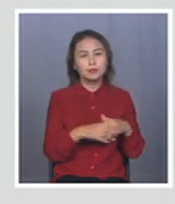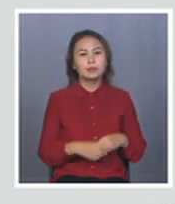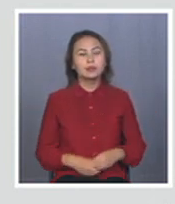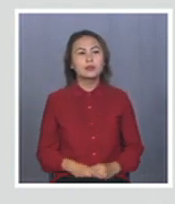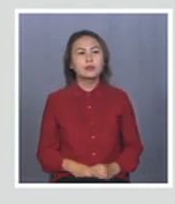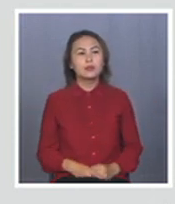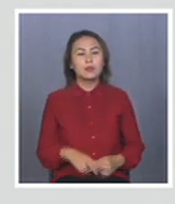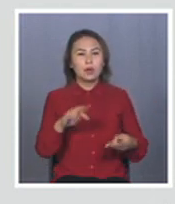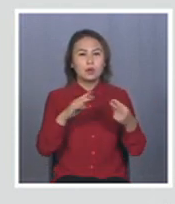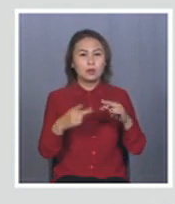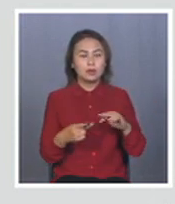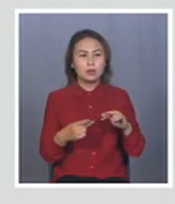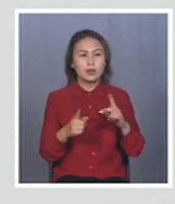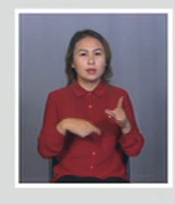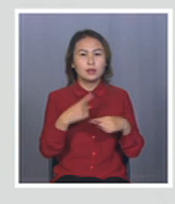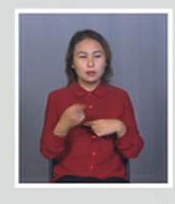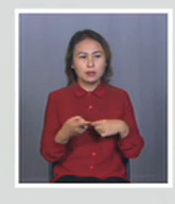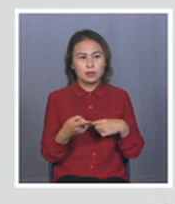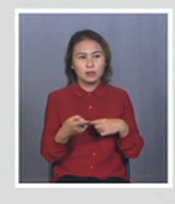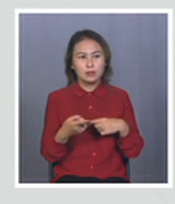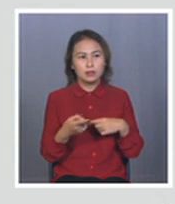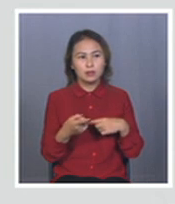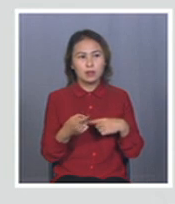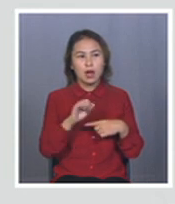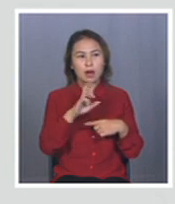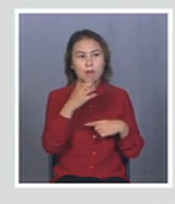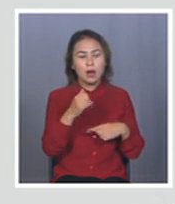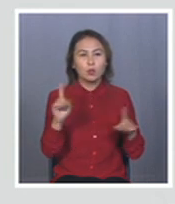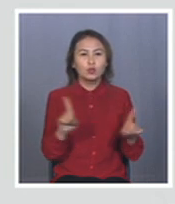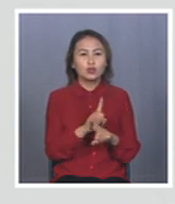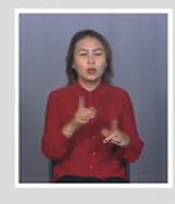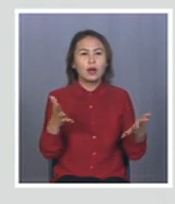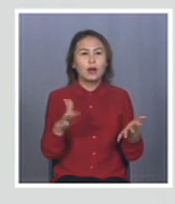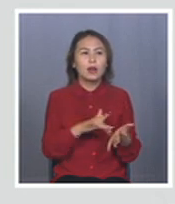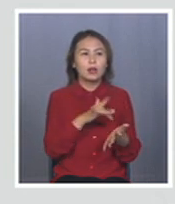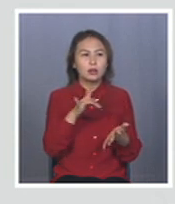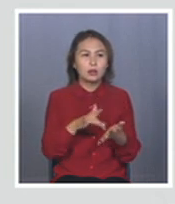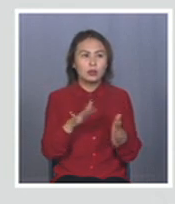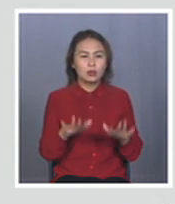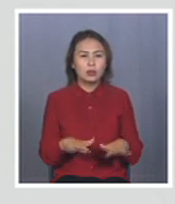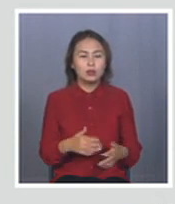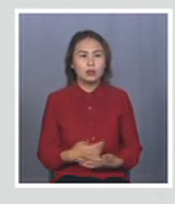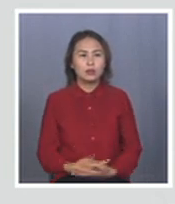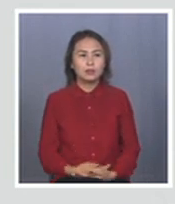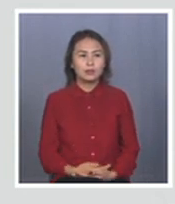Фон ауысты. Келесі. Абай музейі қай қалада орналасқан?